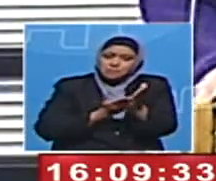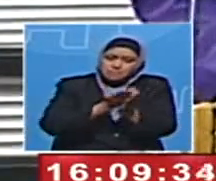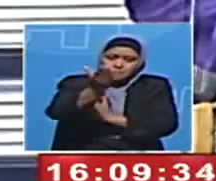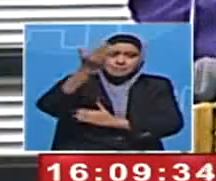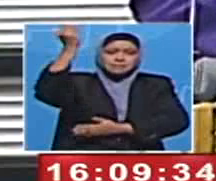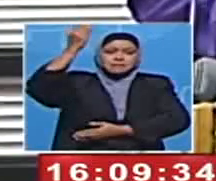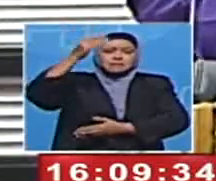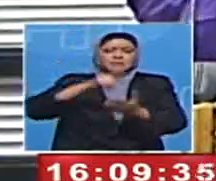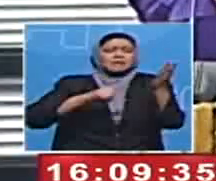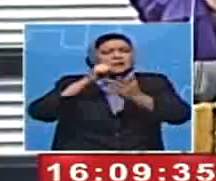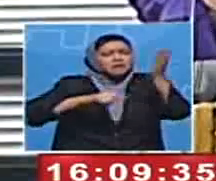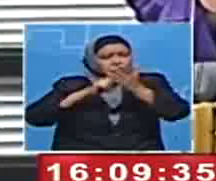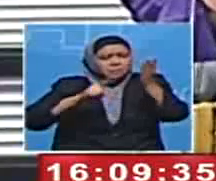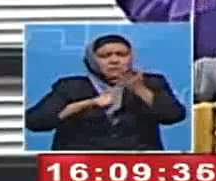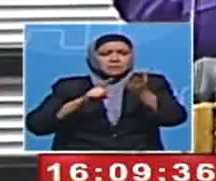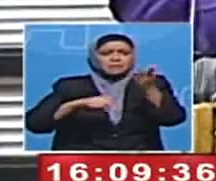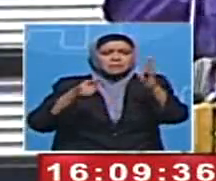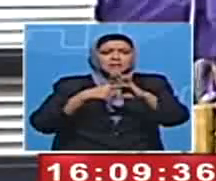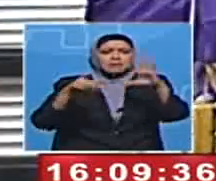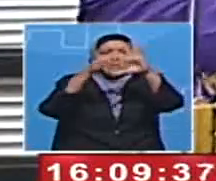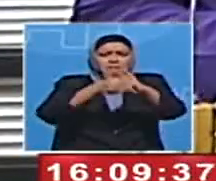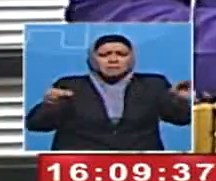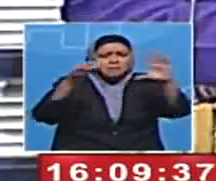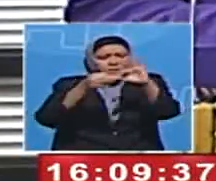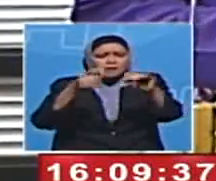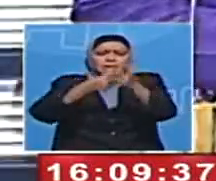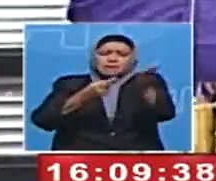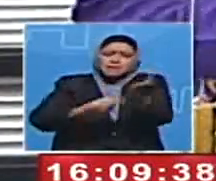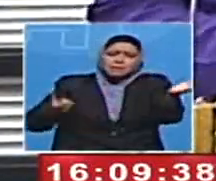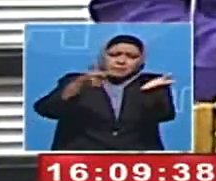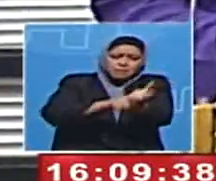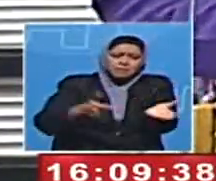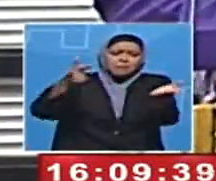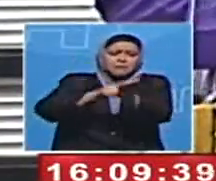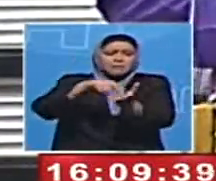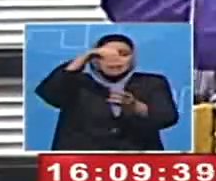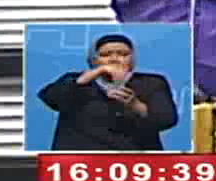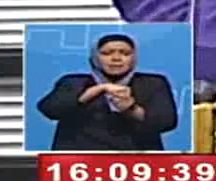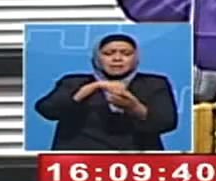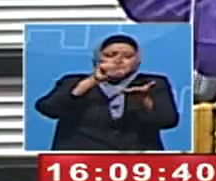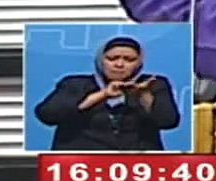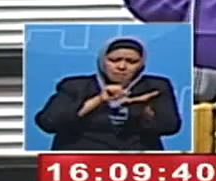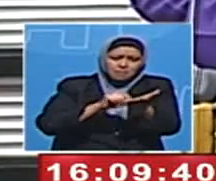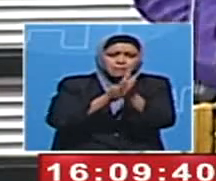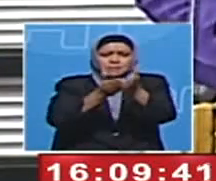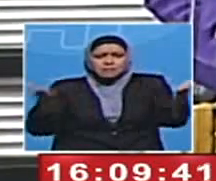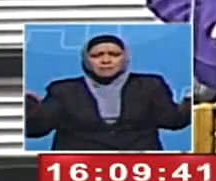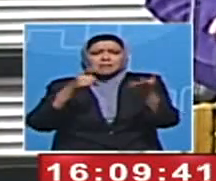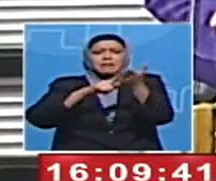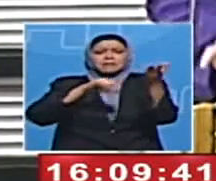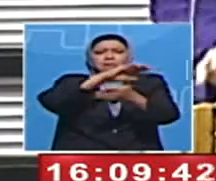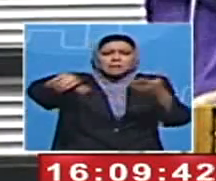diwajahkan di mana-mana meski apa Yang dilaporkan dalam media berkait letak duduk dan keadaan